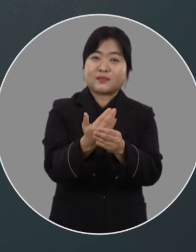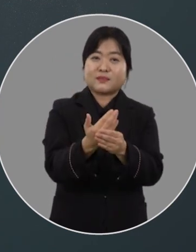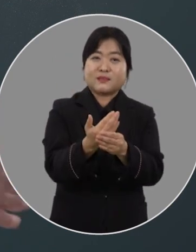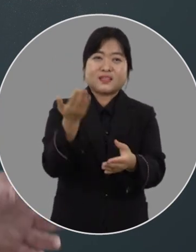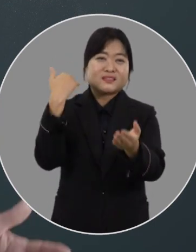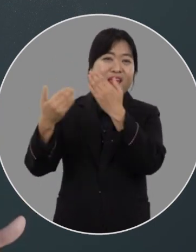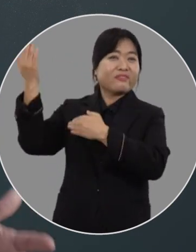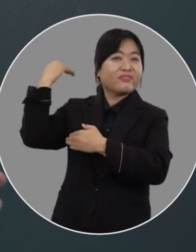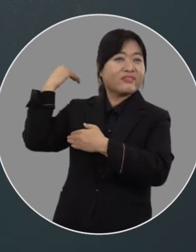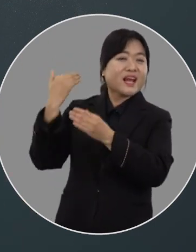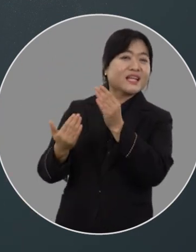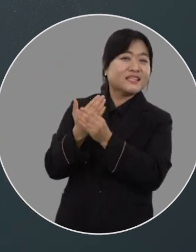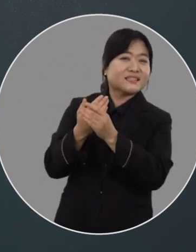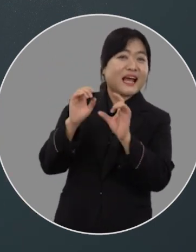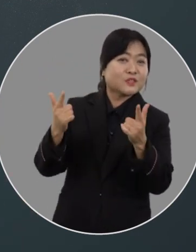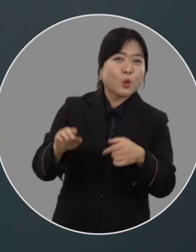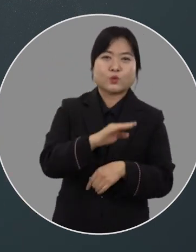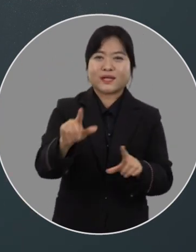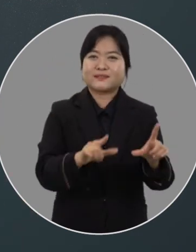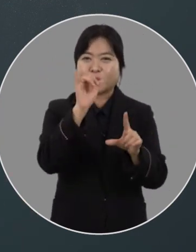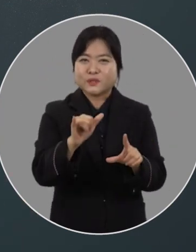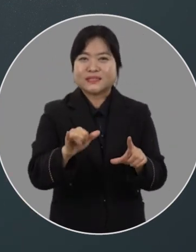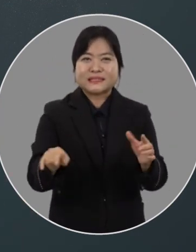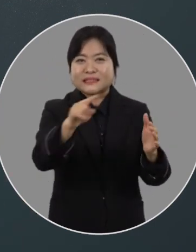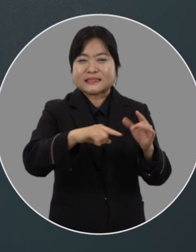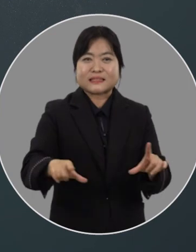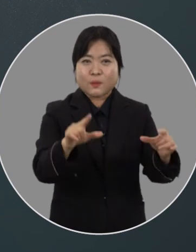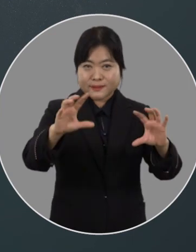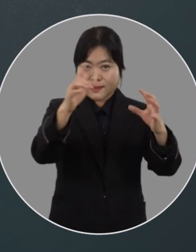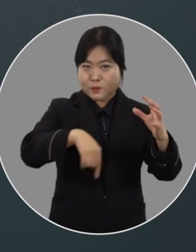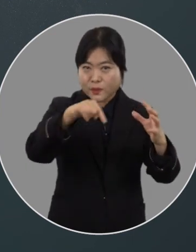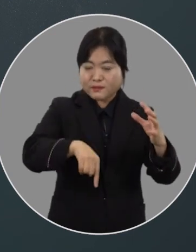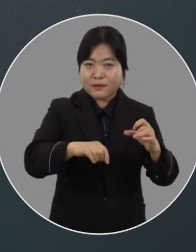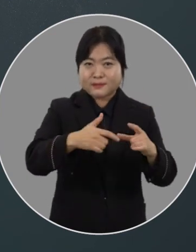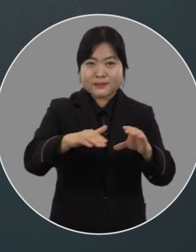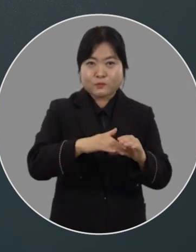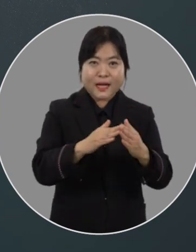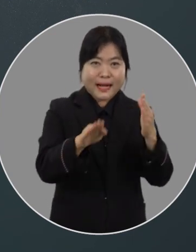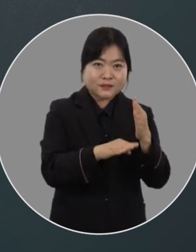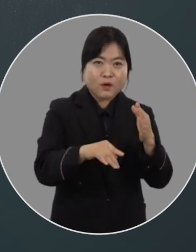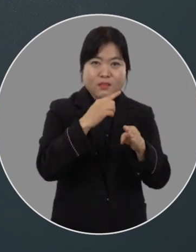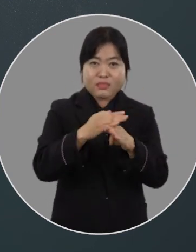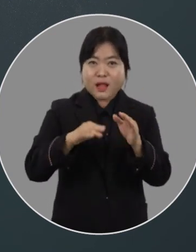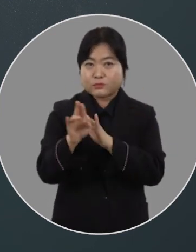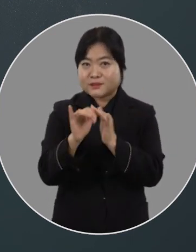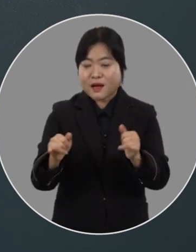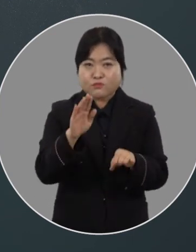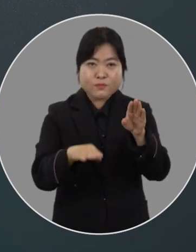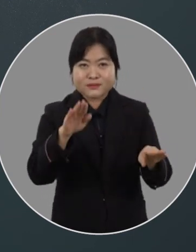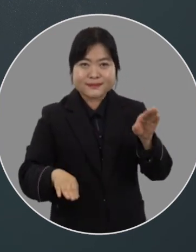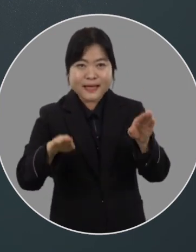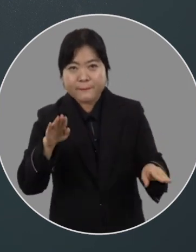아니라 우리가 살고 있는 이러한 생활 세계 속에서 다문화 가정이라든지 아니면 탈북자라든지